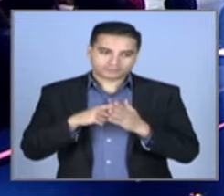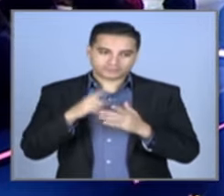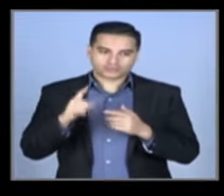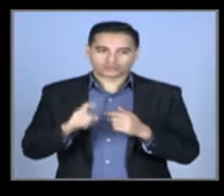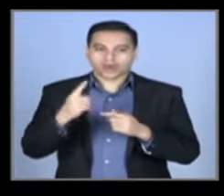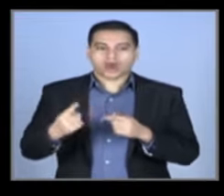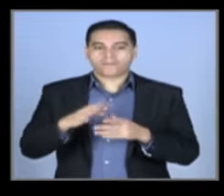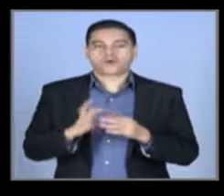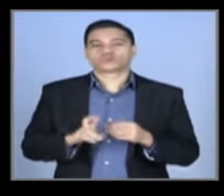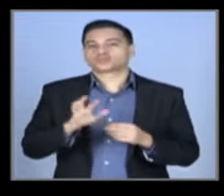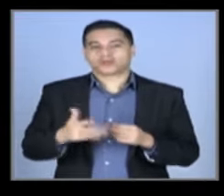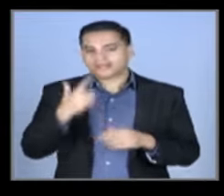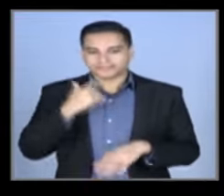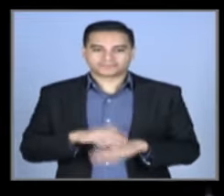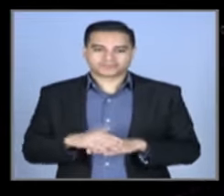السؤال إيه.